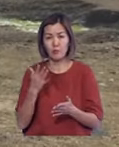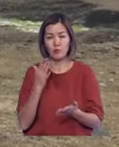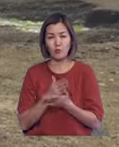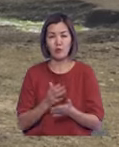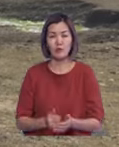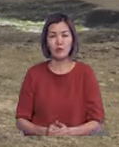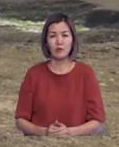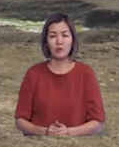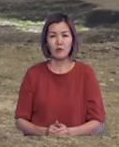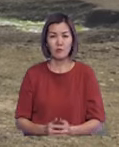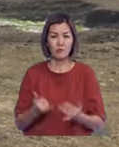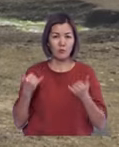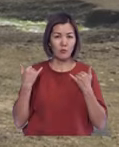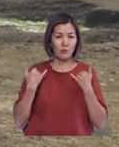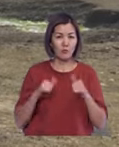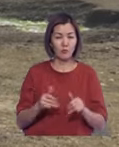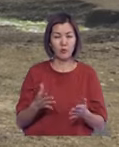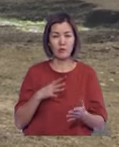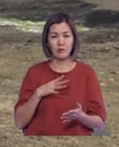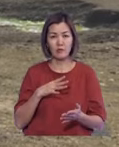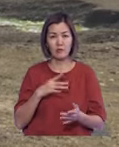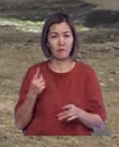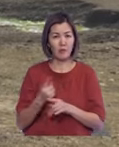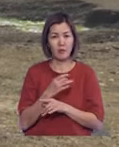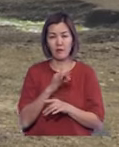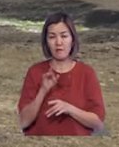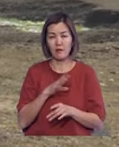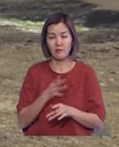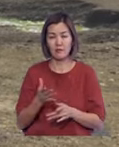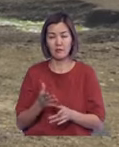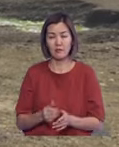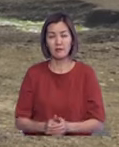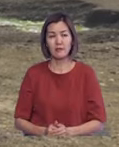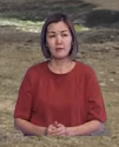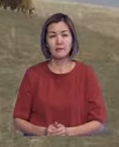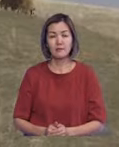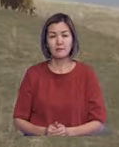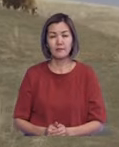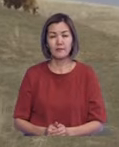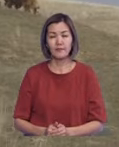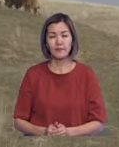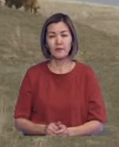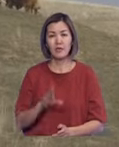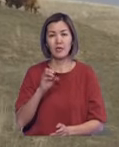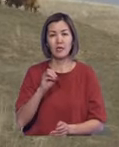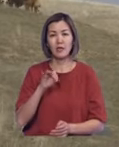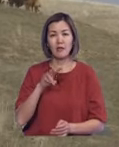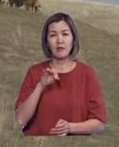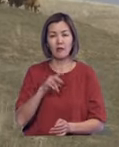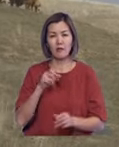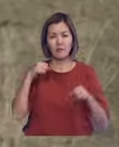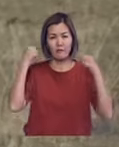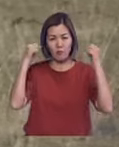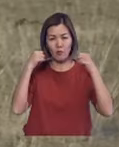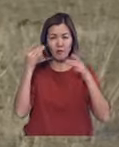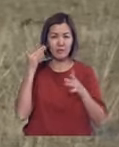өзі. Яғни несін шаранасын жалап сөйтіп жатыр екен. Ерлан Әлімбаев талайдан бері қойдың